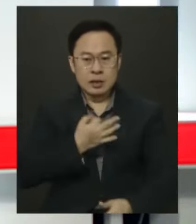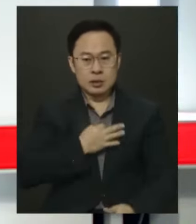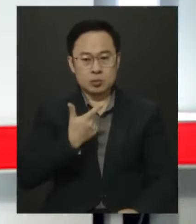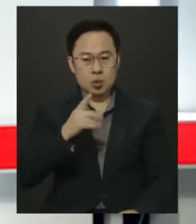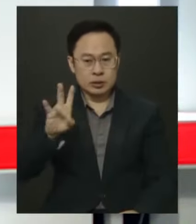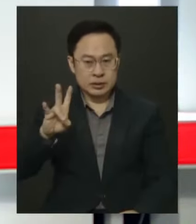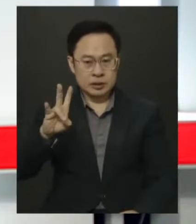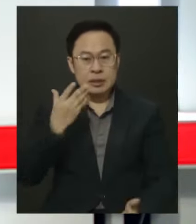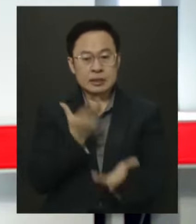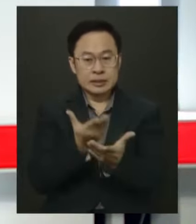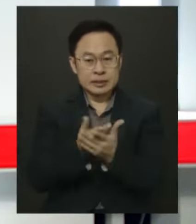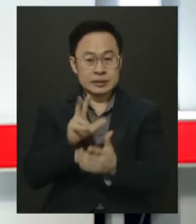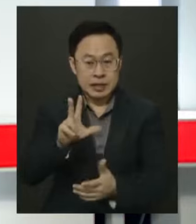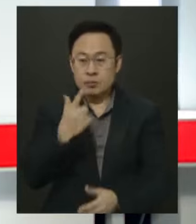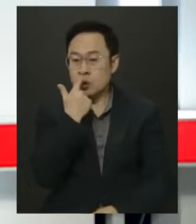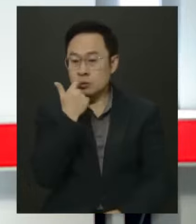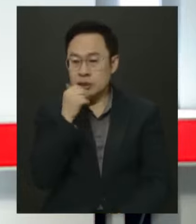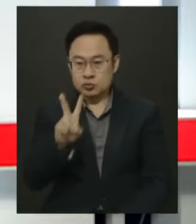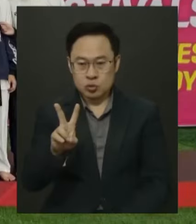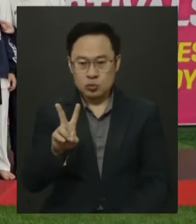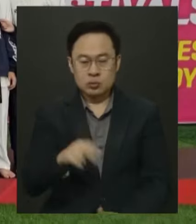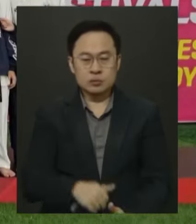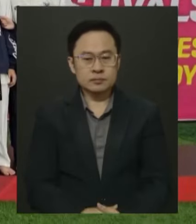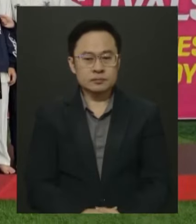อง3เหรียญเงินและก็2เหรียญทองแดงค่ะ